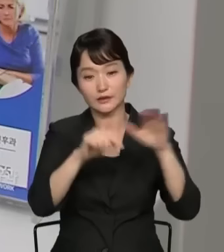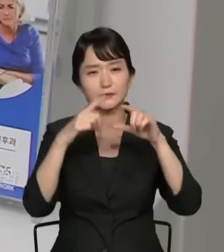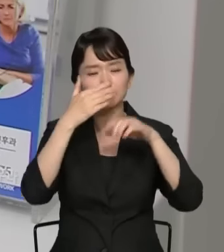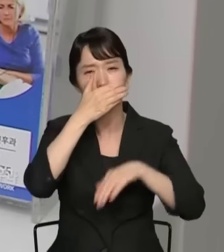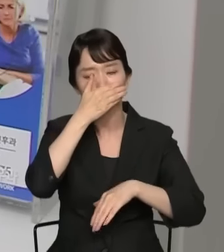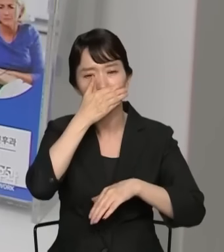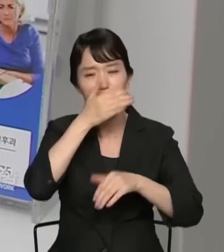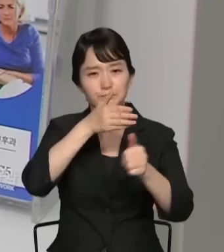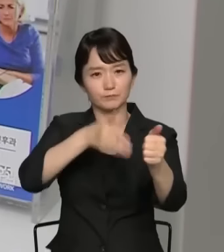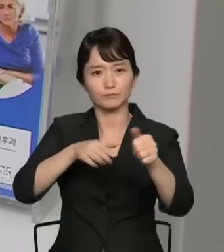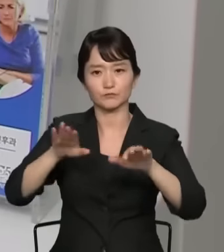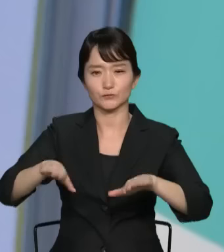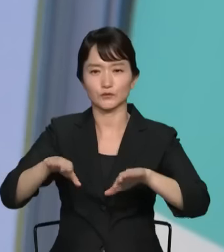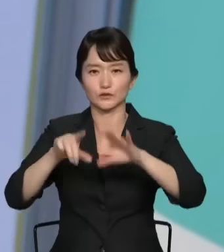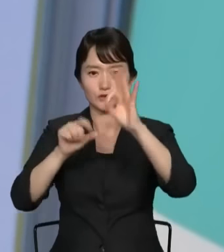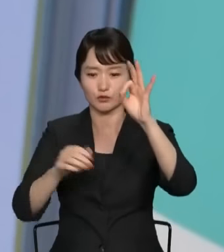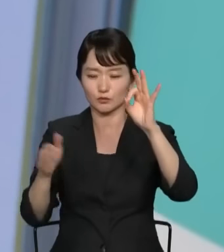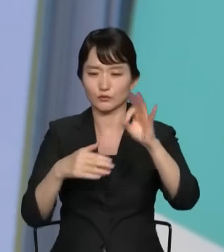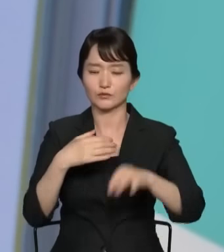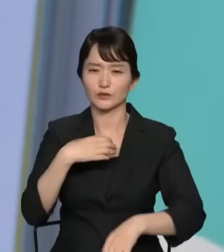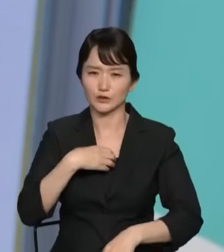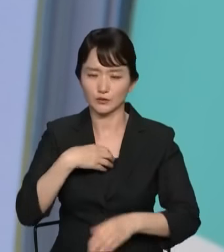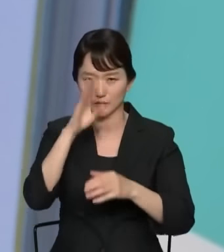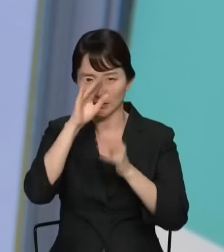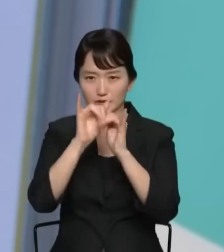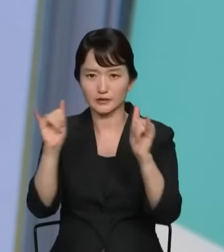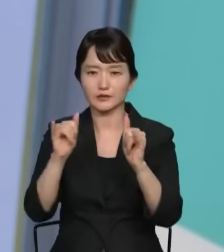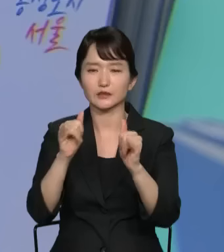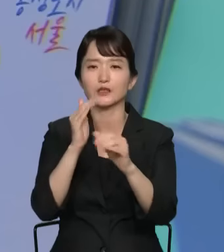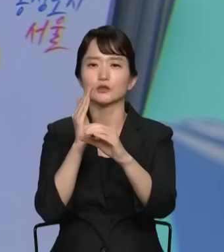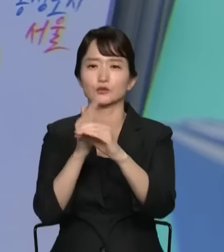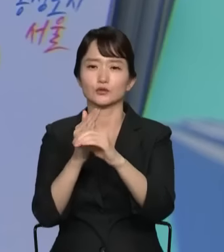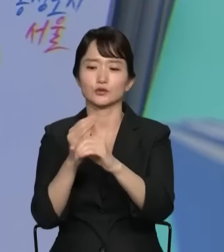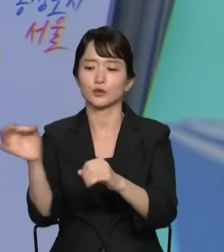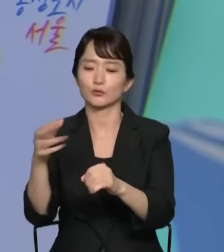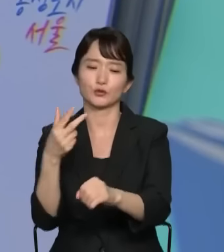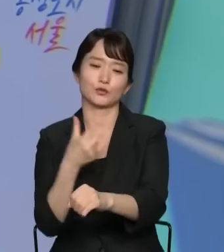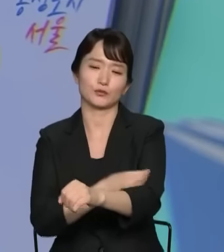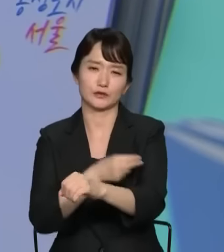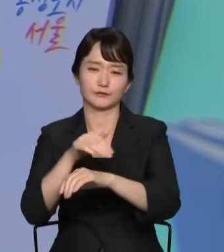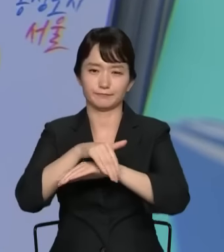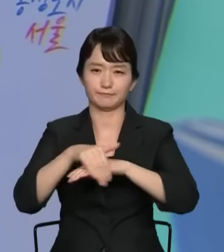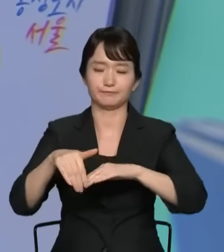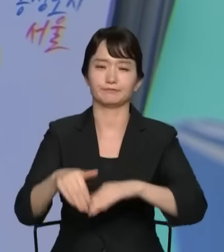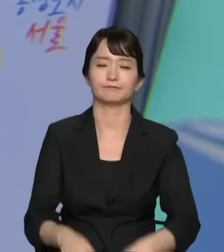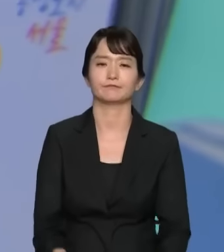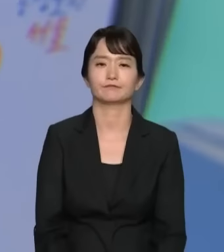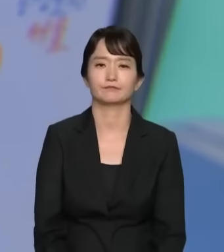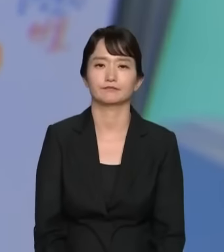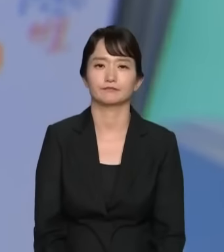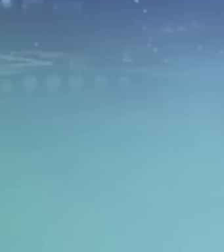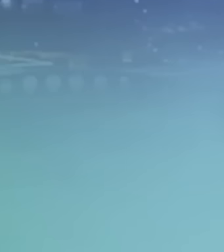오는 10월부터는 고위 연군 위주로 무료 백신 접종을 시작할 예정입니다 JTBC 이예원